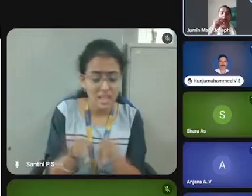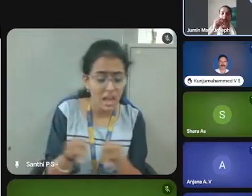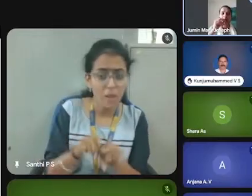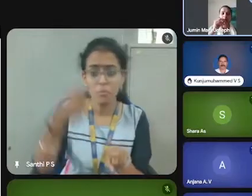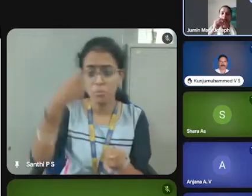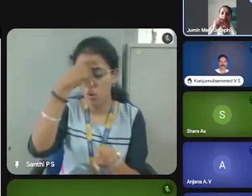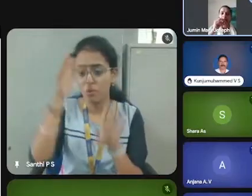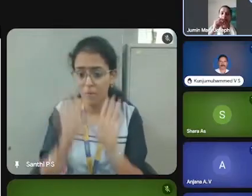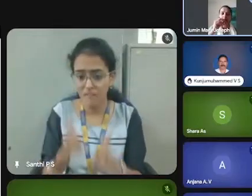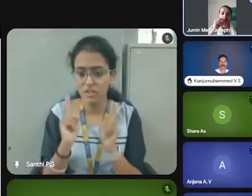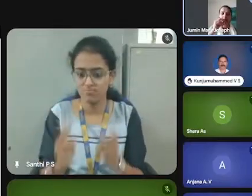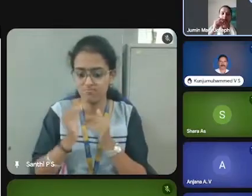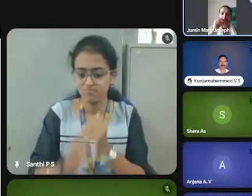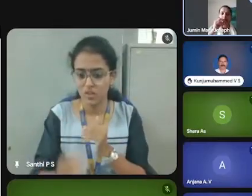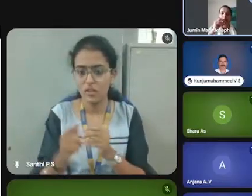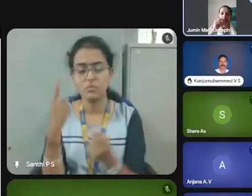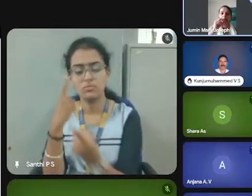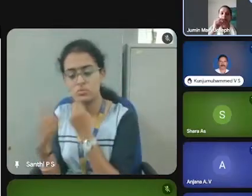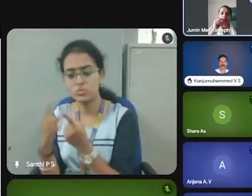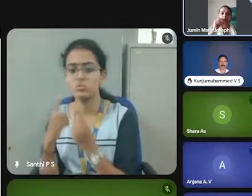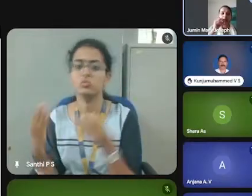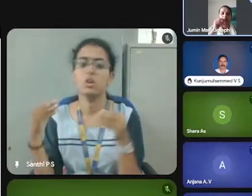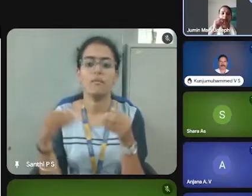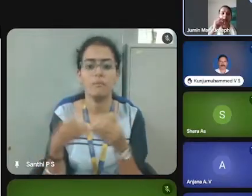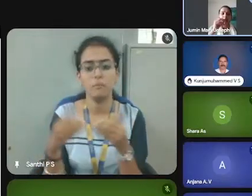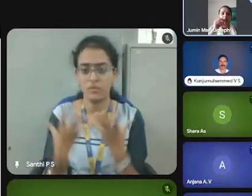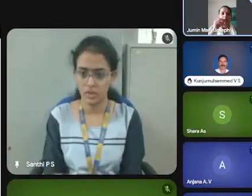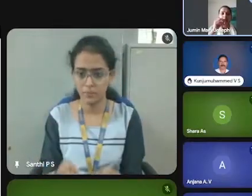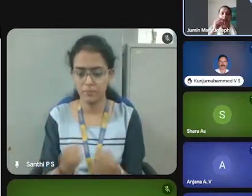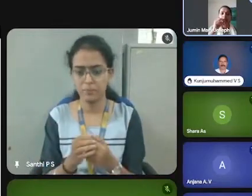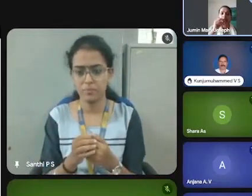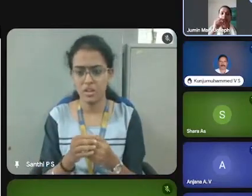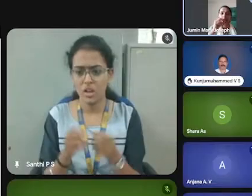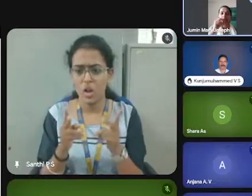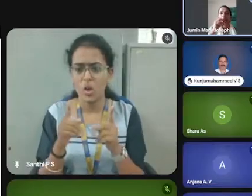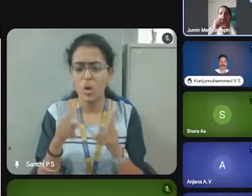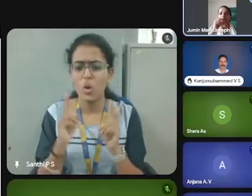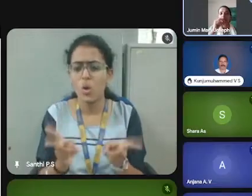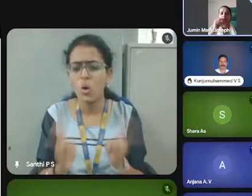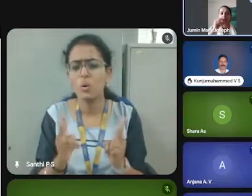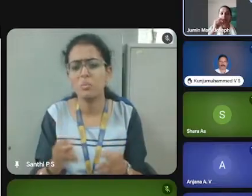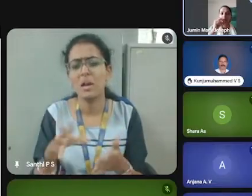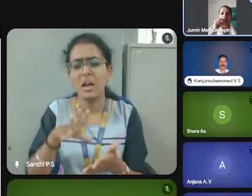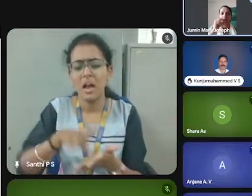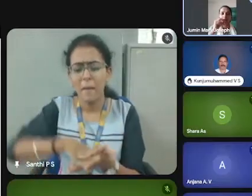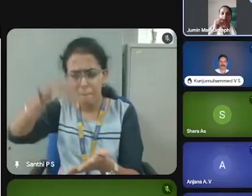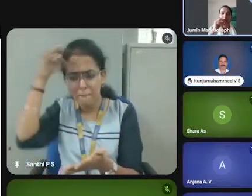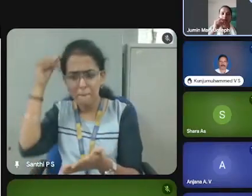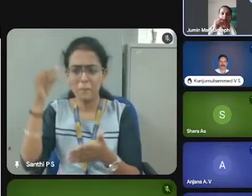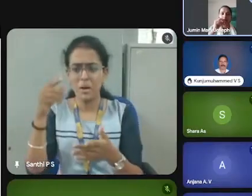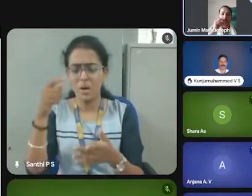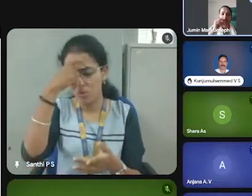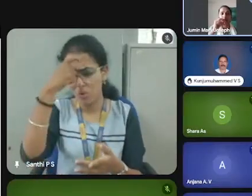ഇഷ്യൂസ് നിലനിൽക്കുവാണെങ്കിലാണ് നമ്മൾ ഇവാലുവേഷനിലേക്ക് പോകുന്നത്. പൊതുവെ നമ്മൾ പഠന പ്രശ്നത്തിന്റെ അസസ്മെന്റ് ഒരു 5 വയസ്സെങ്കിലും ആയ